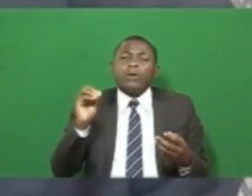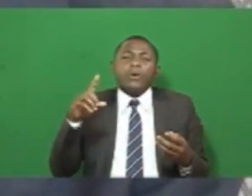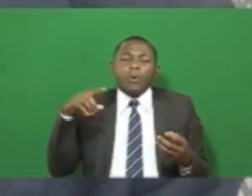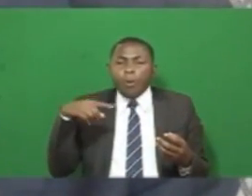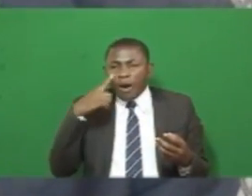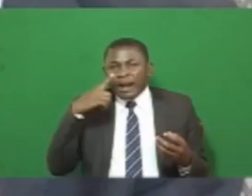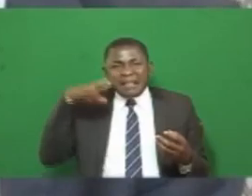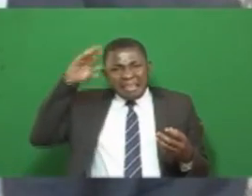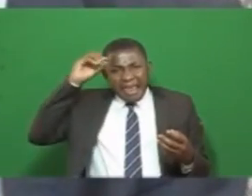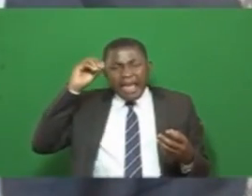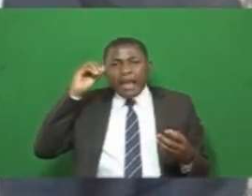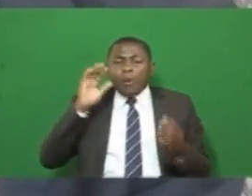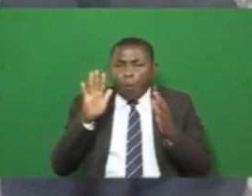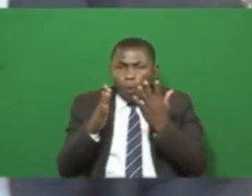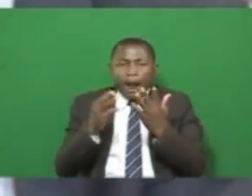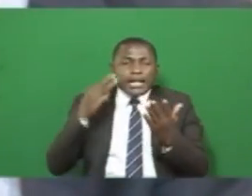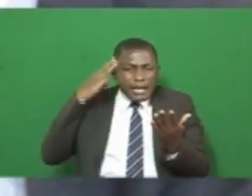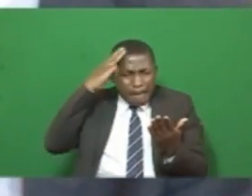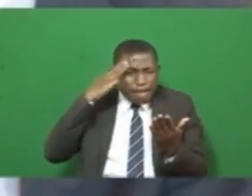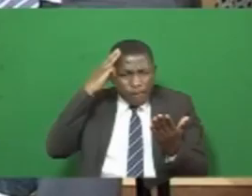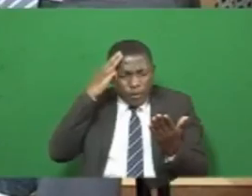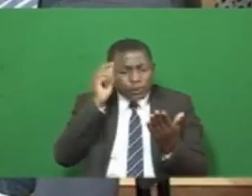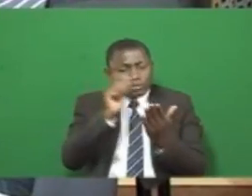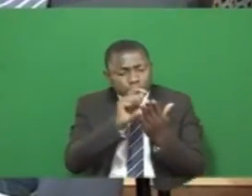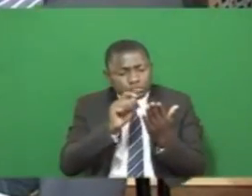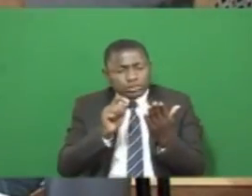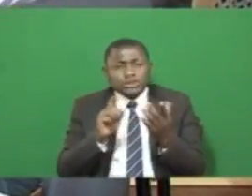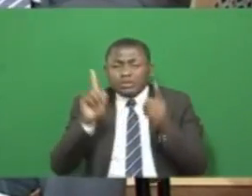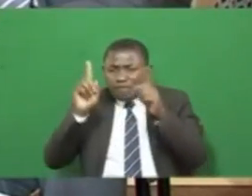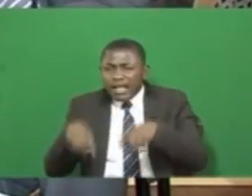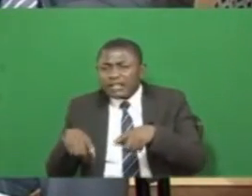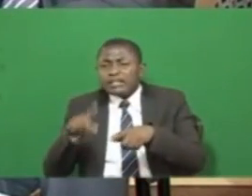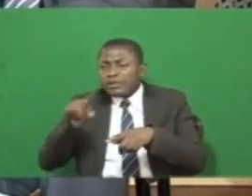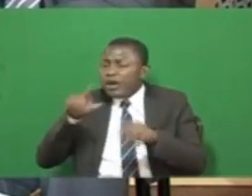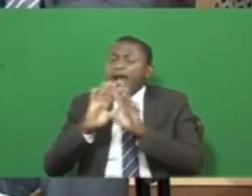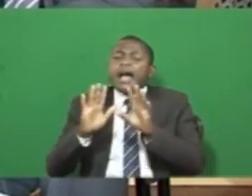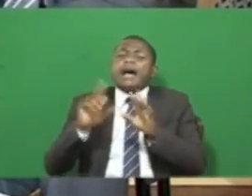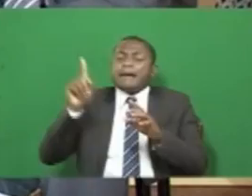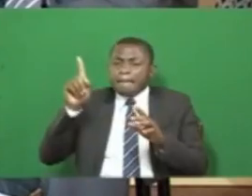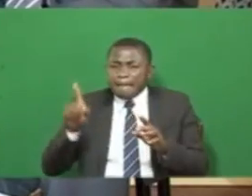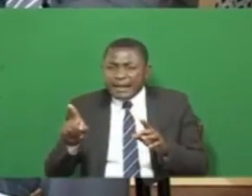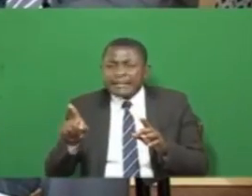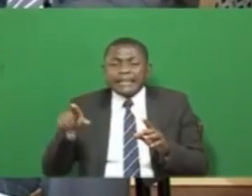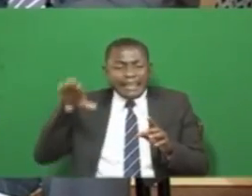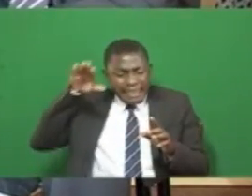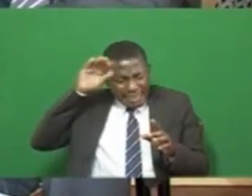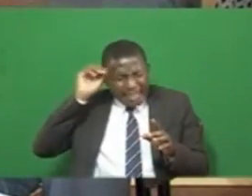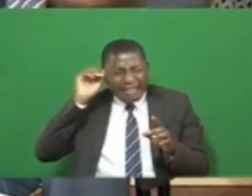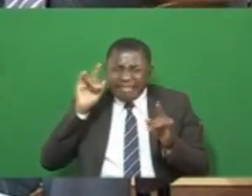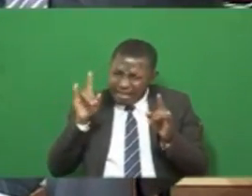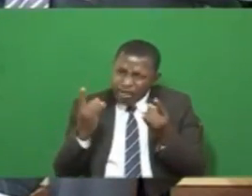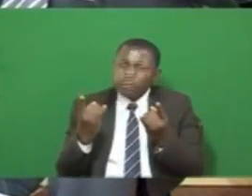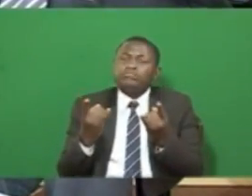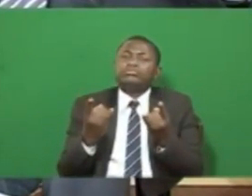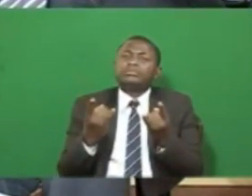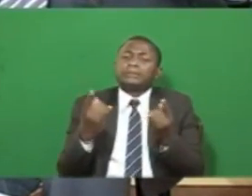Paul ngatirege kungomhanya naye iri ndima 1. Saka dzinofana kuverengwa sei? Ndaitofunga kuti maigona kuti kurudzira